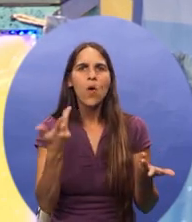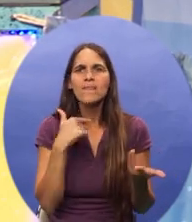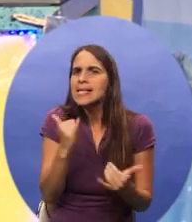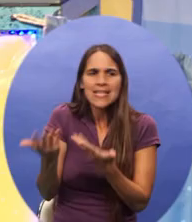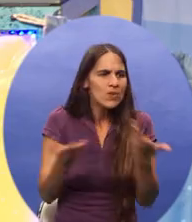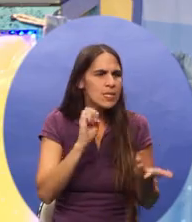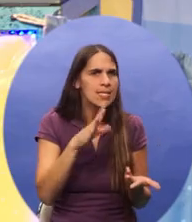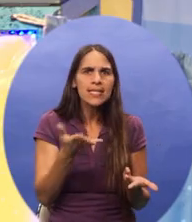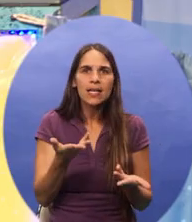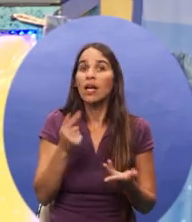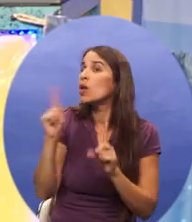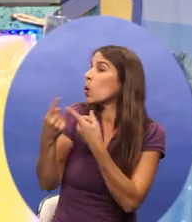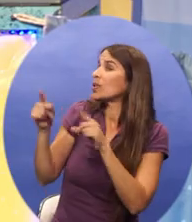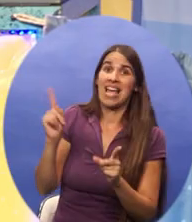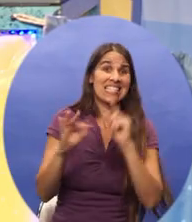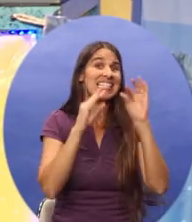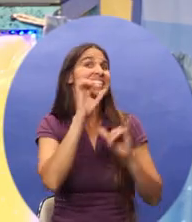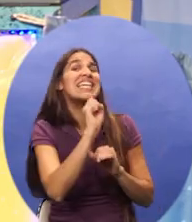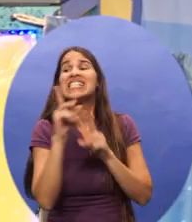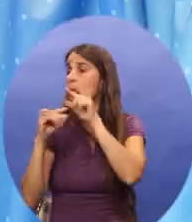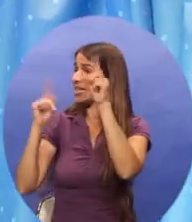איפה סי? מה שצריך להיות, איפה סי? לא,